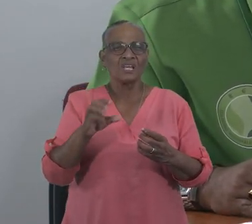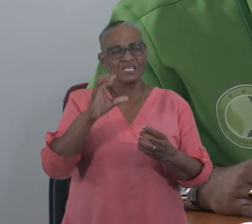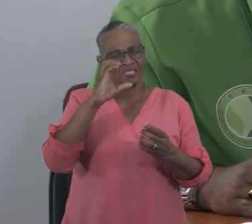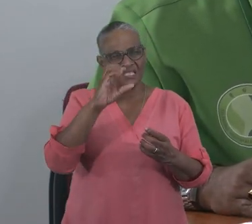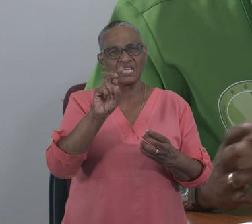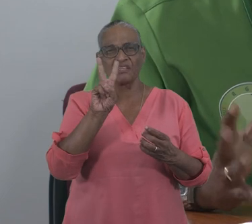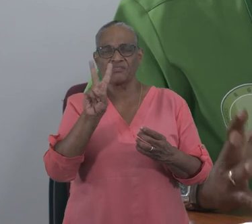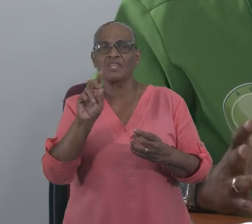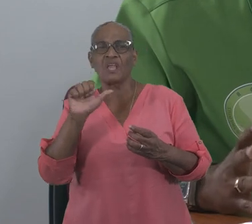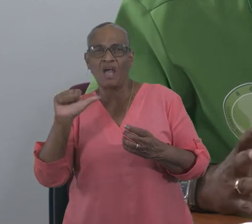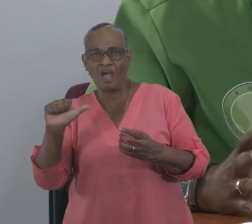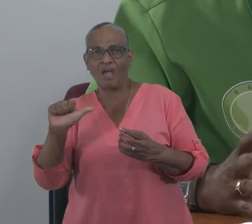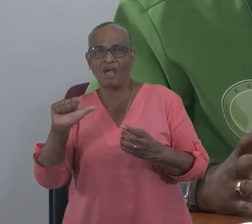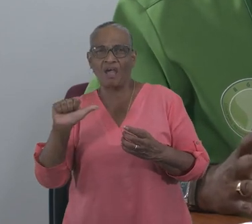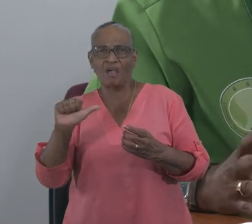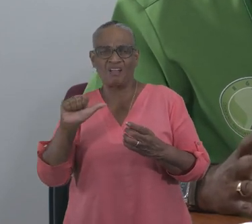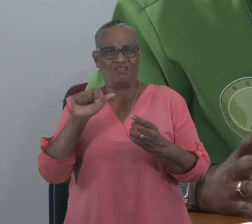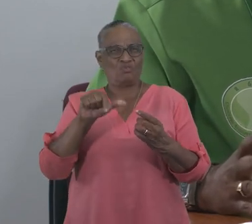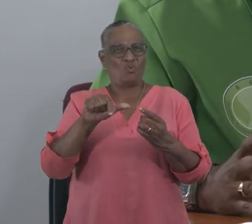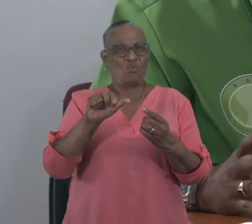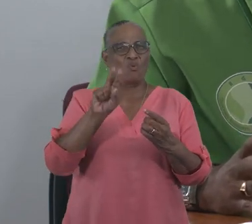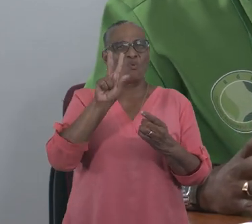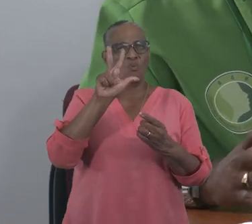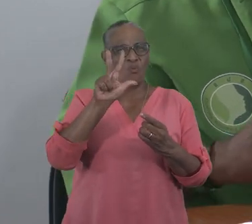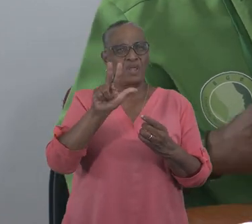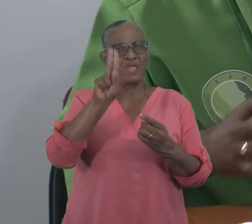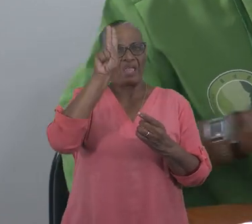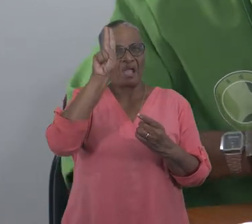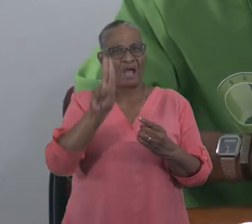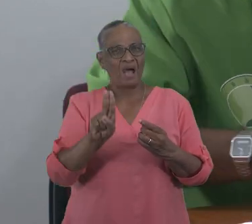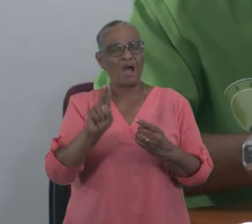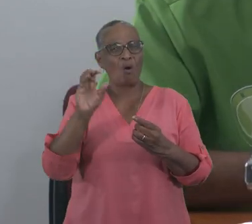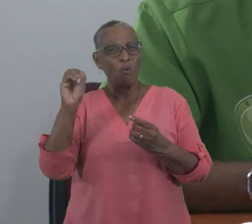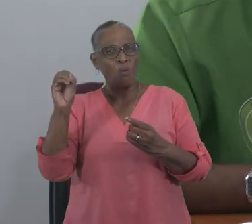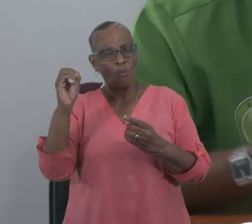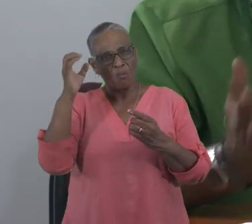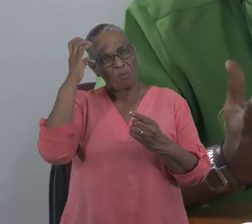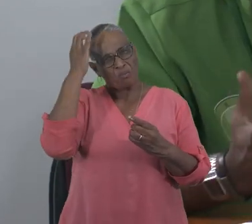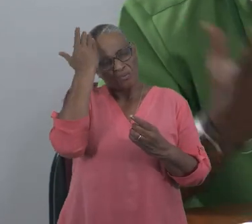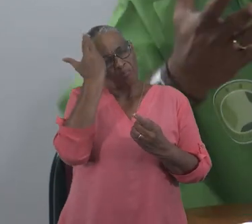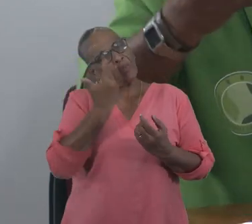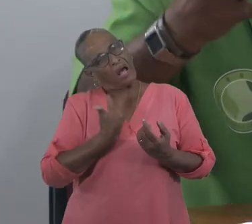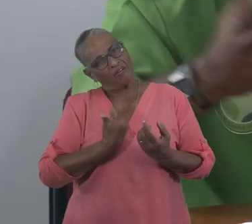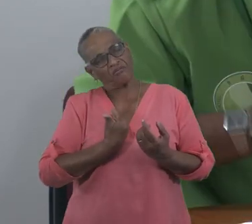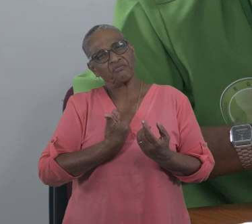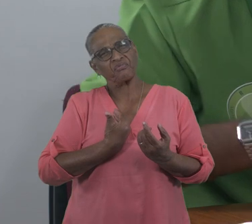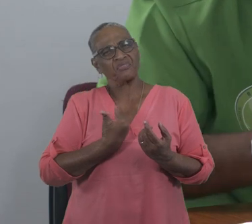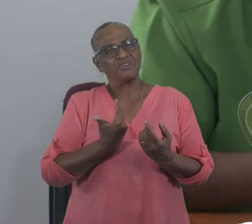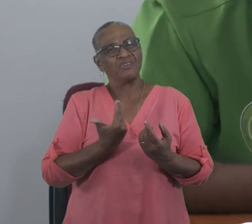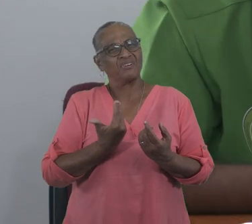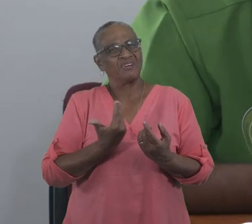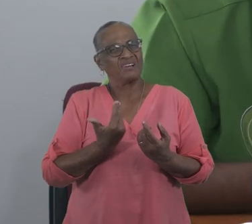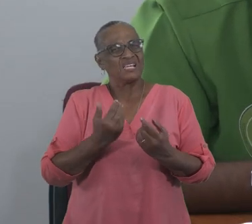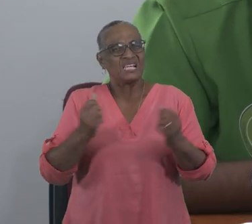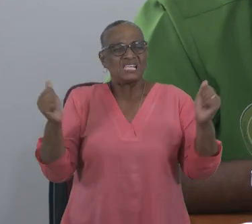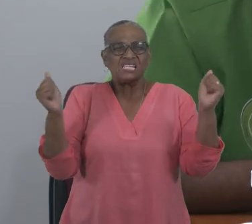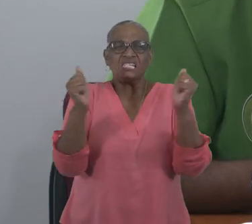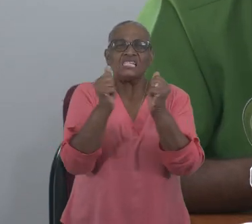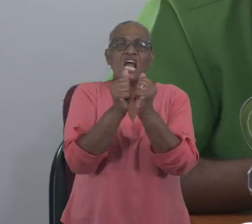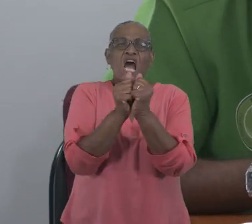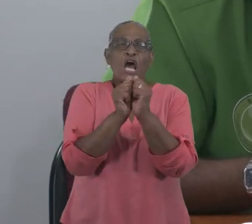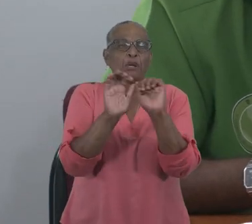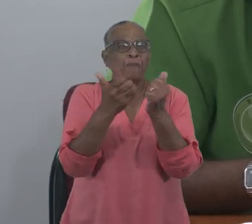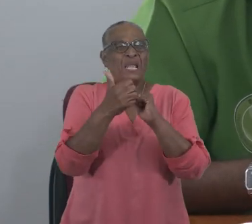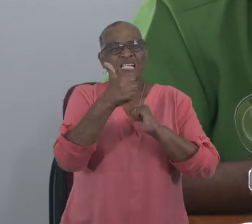taki CVA? Nou, de WHO is taki dat CVA beroerte, ik hoor taki horen dat beroerte.